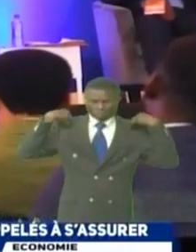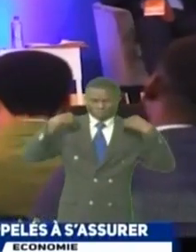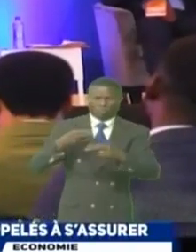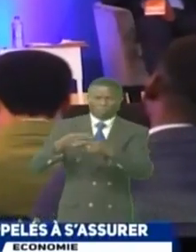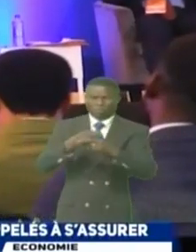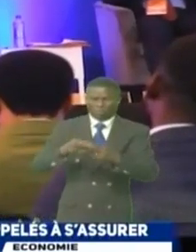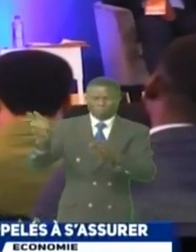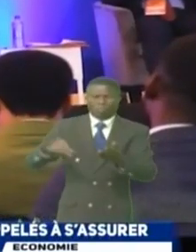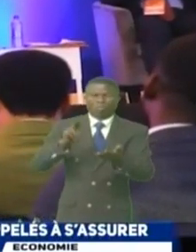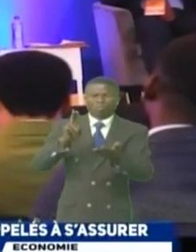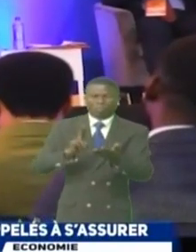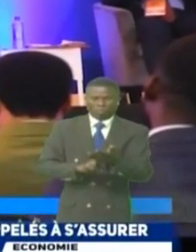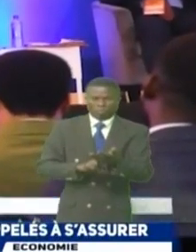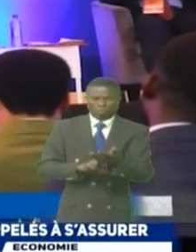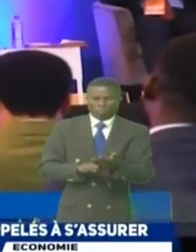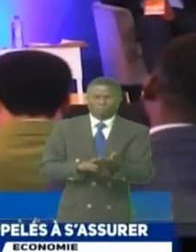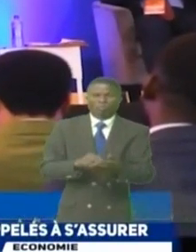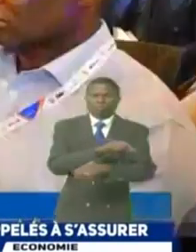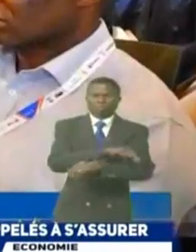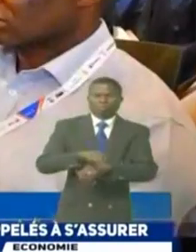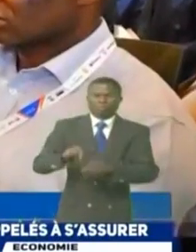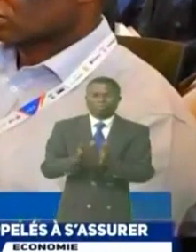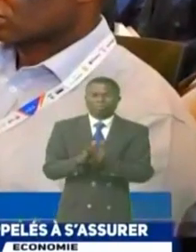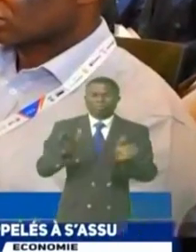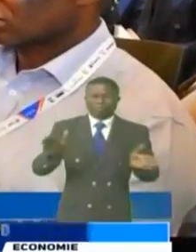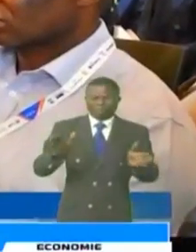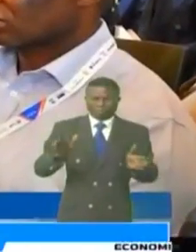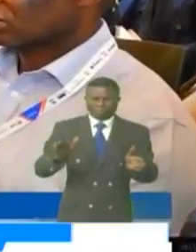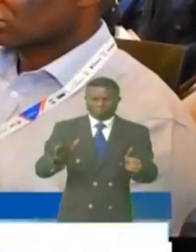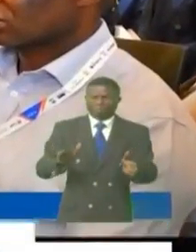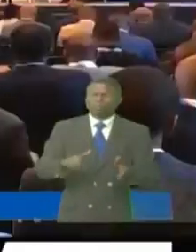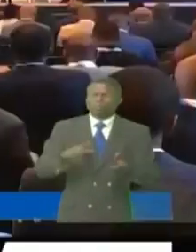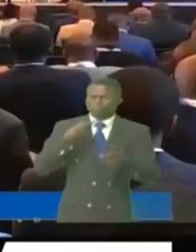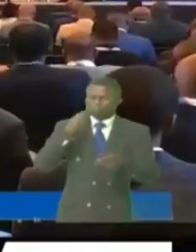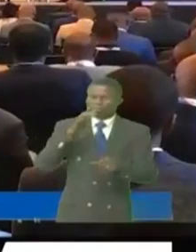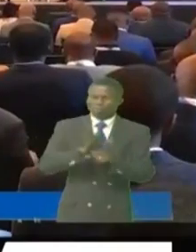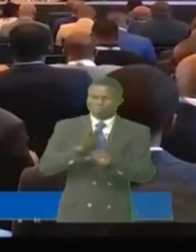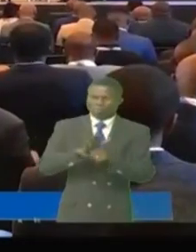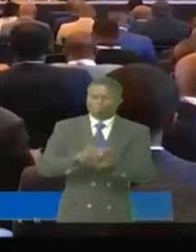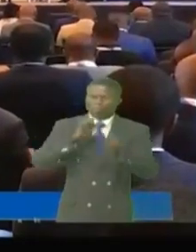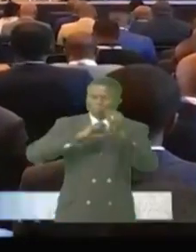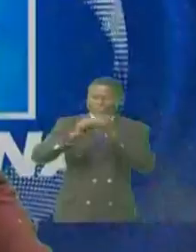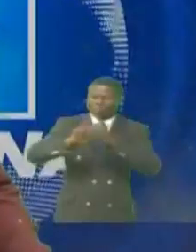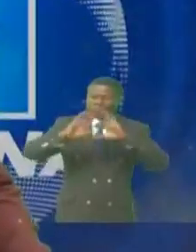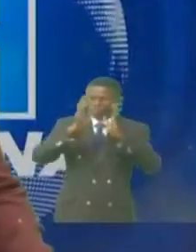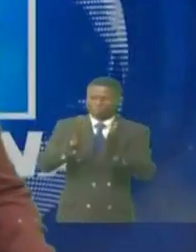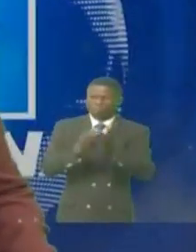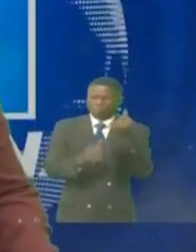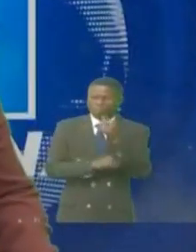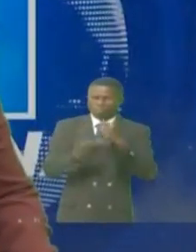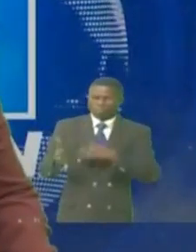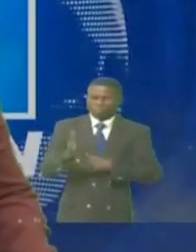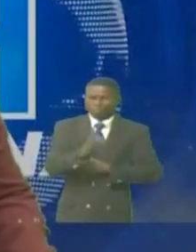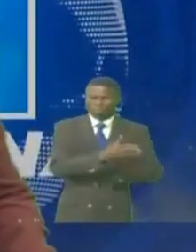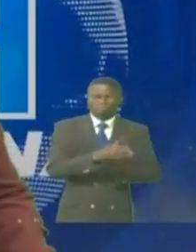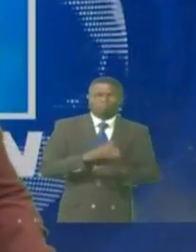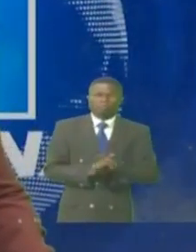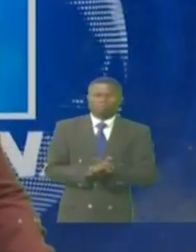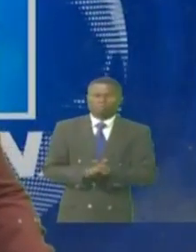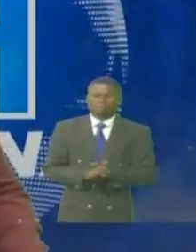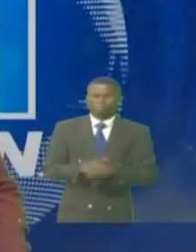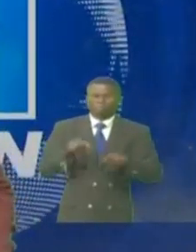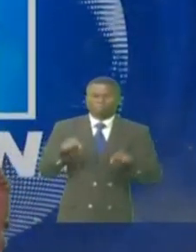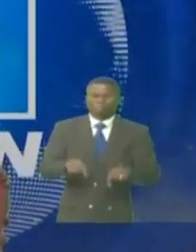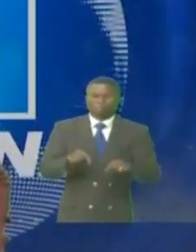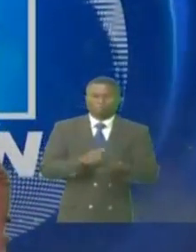des assurances, par son directeur général, ne rate aucune occasion pour sensibiliser les acteurs. On reste à l'intérieur du